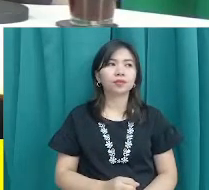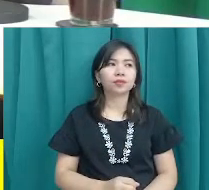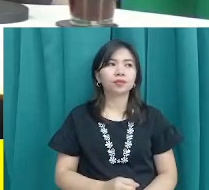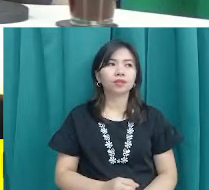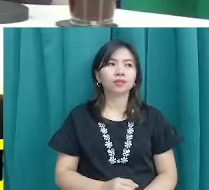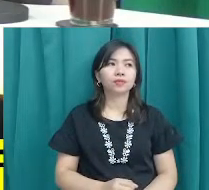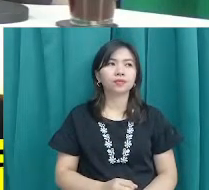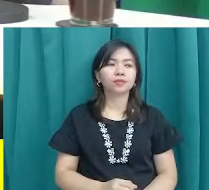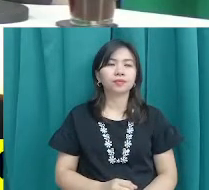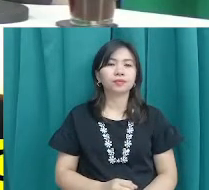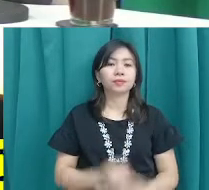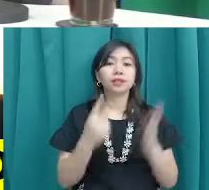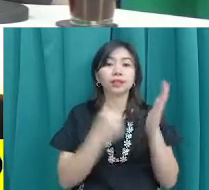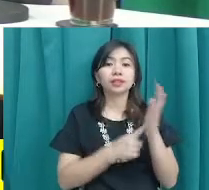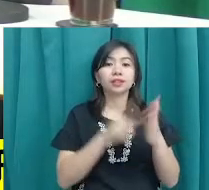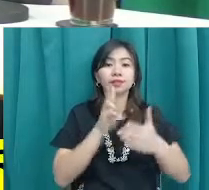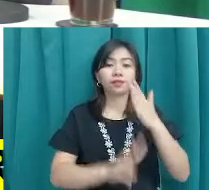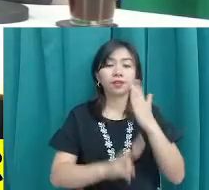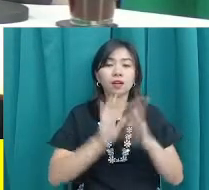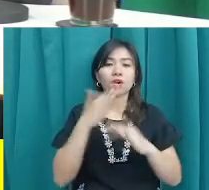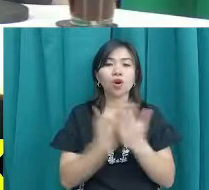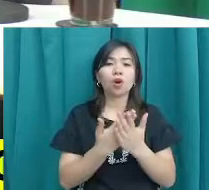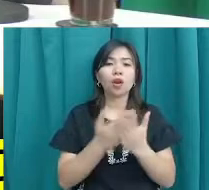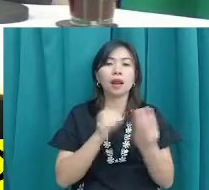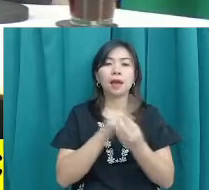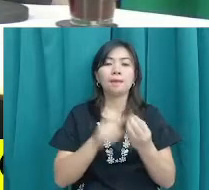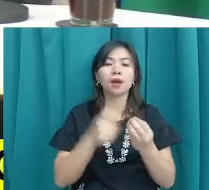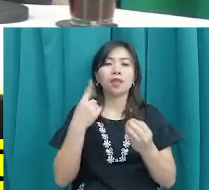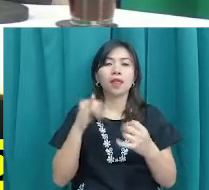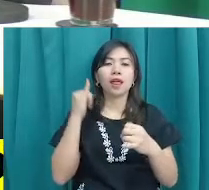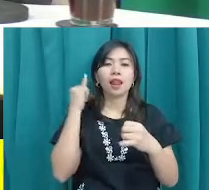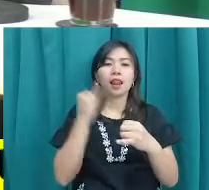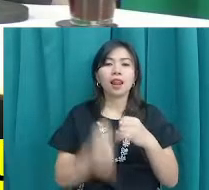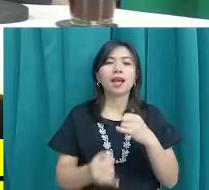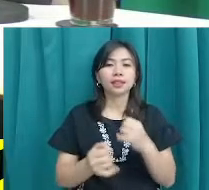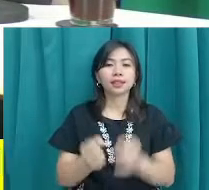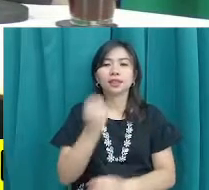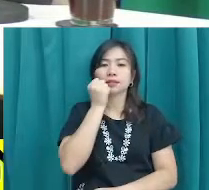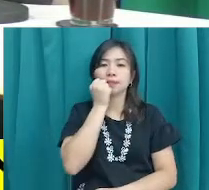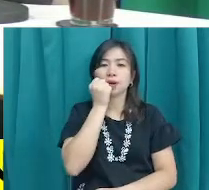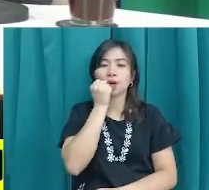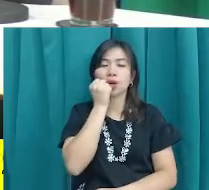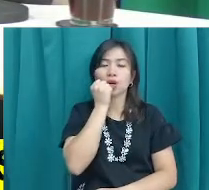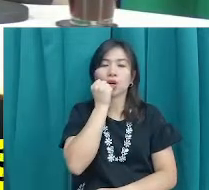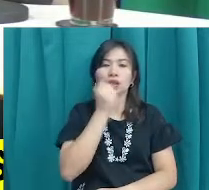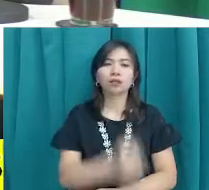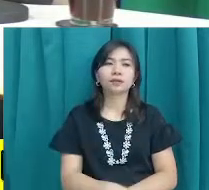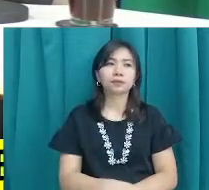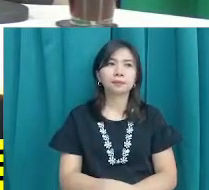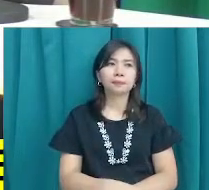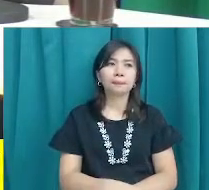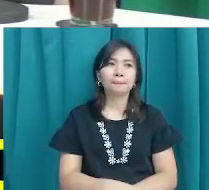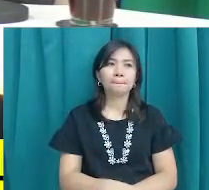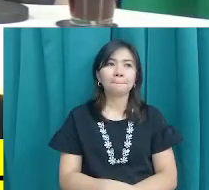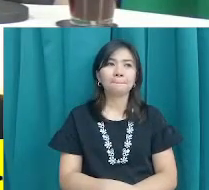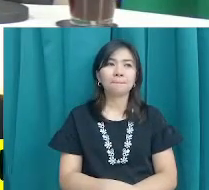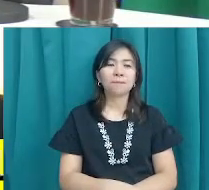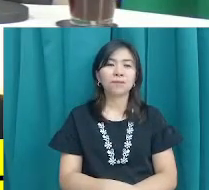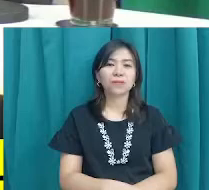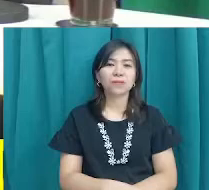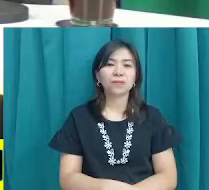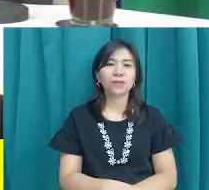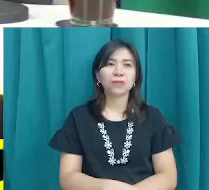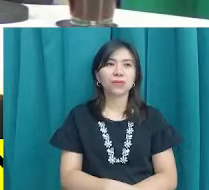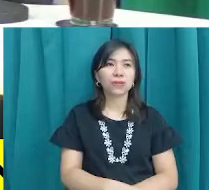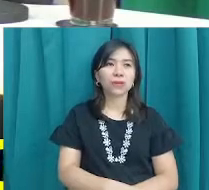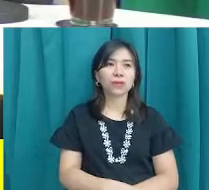the Last Supper. Na madalas nakikita ito sa mga painting-painting. Nahirapan ako yan, sir. Ha? Nahirapan ako.